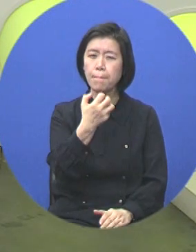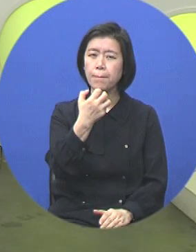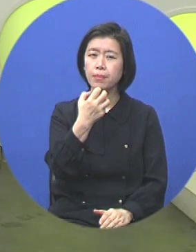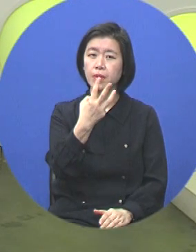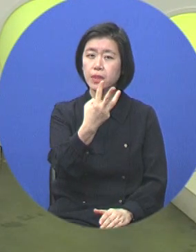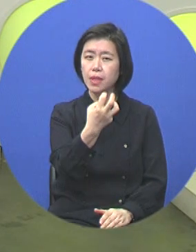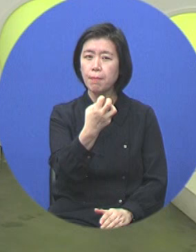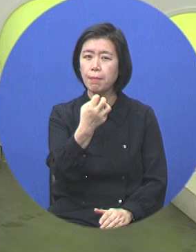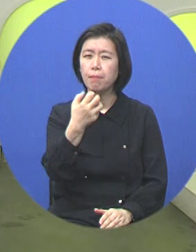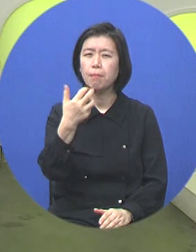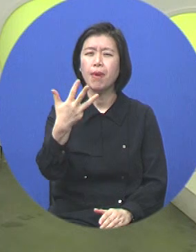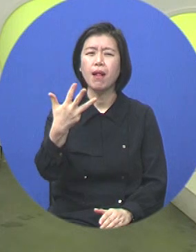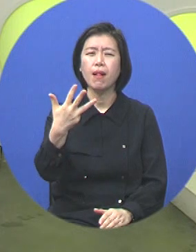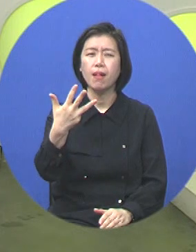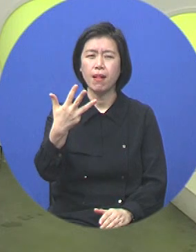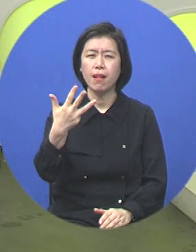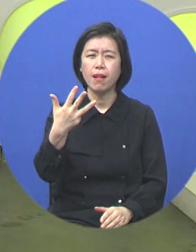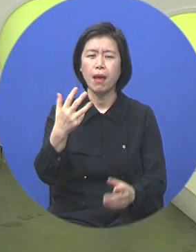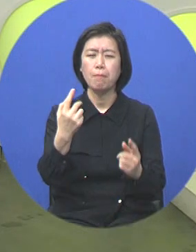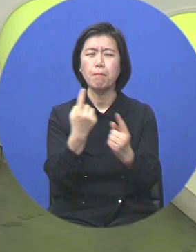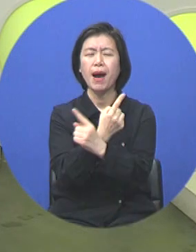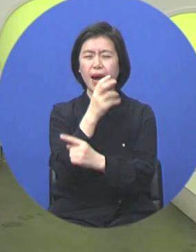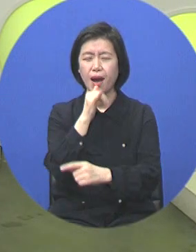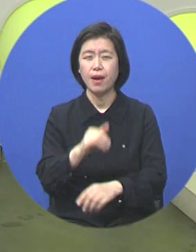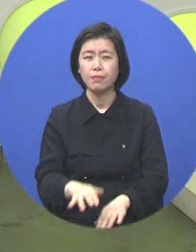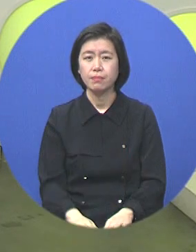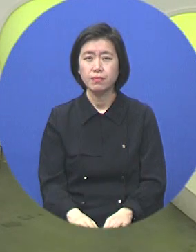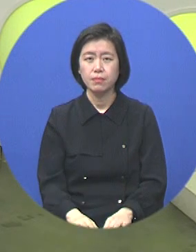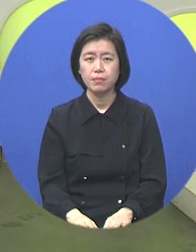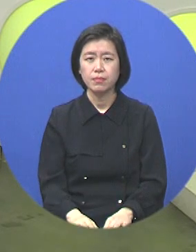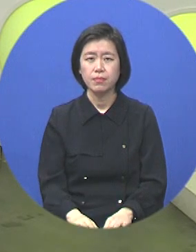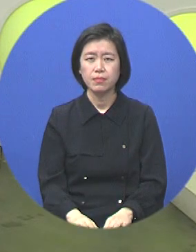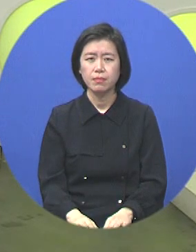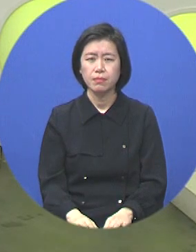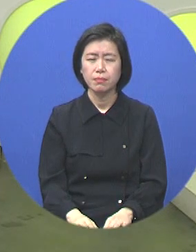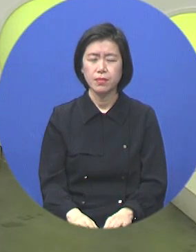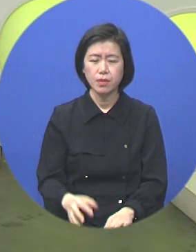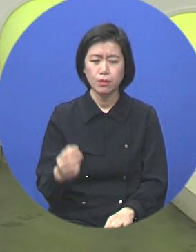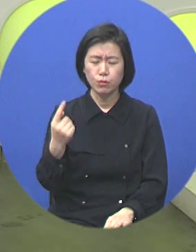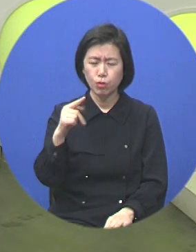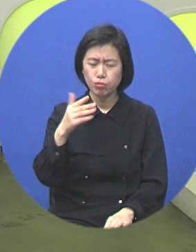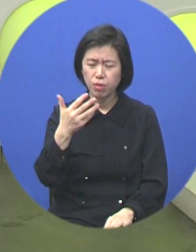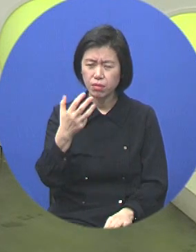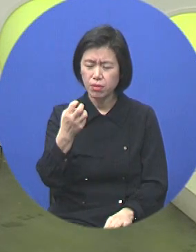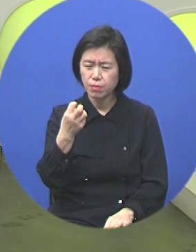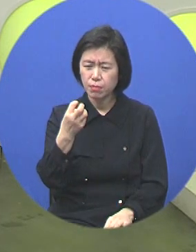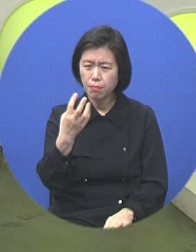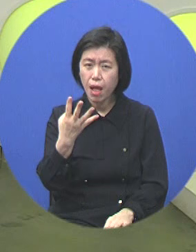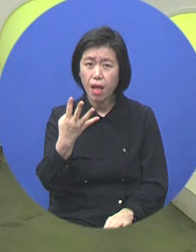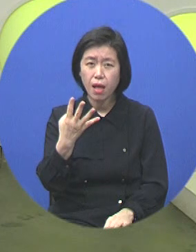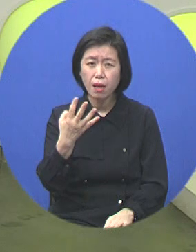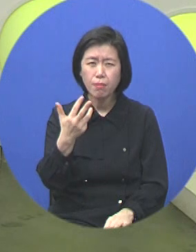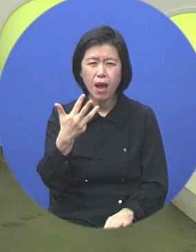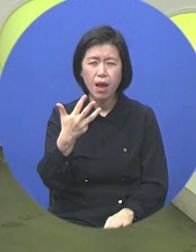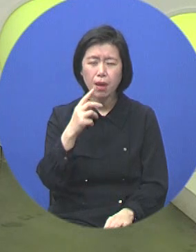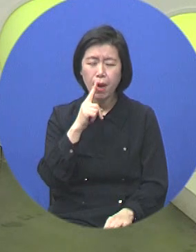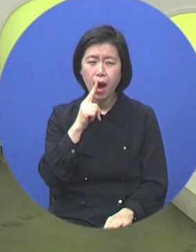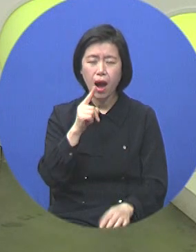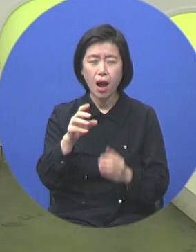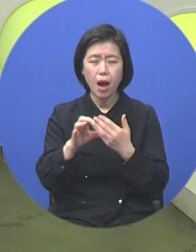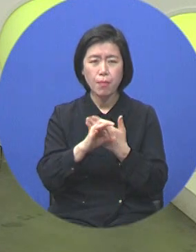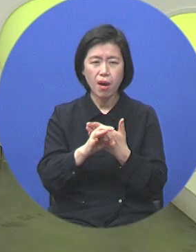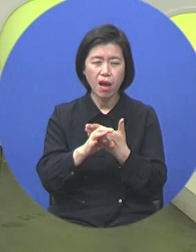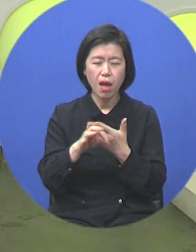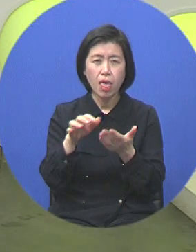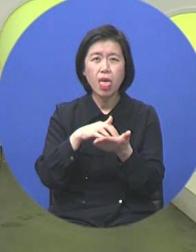36년생, 38년생 그러면 저희들이요 한참 이 손가락을 세어야 돼요. 그래가지고 네, 저 80